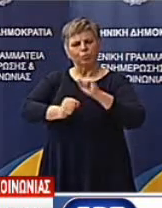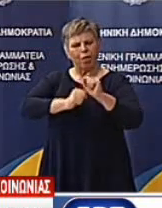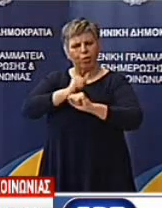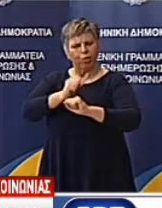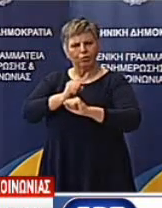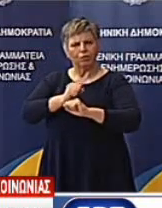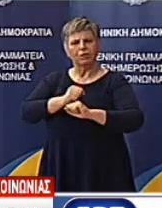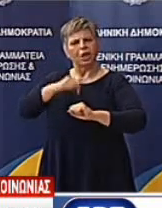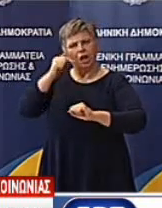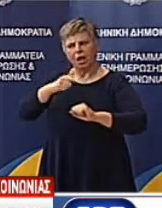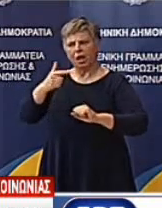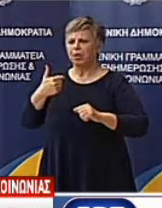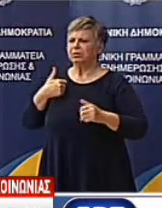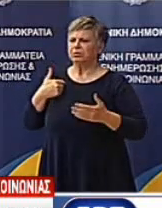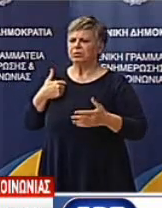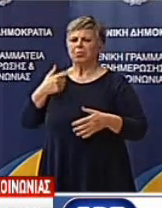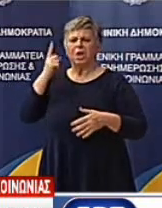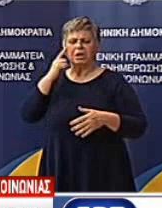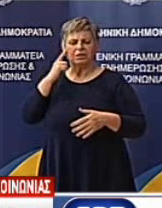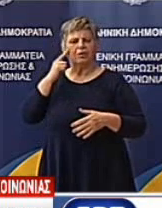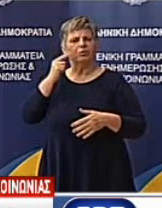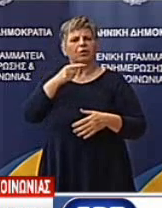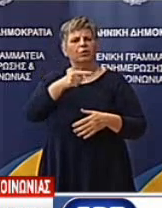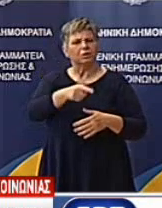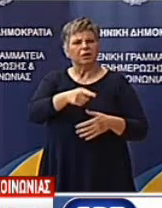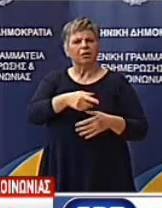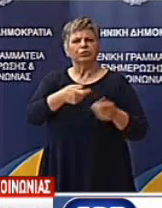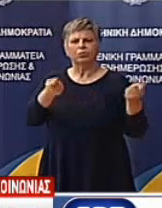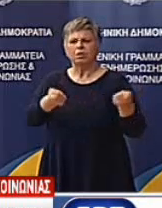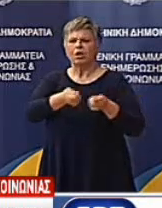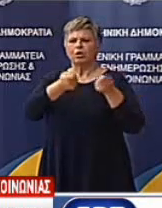οποίο είναι πλήρως αντιληπτό εκ μέρους μας. Η κυβέρνηση